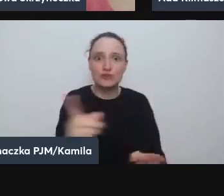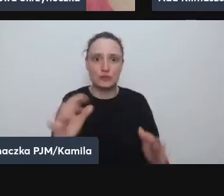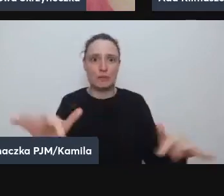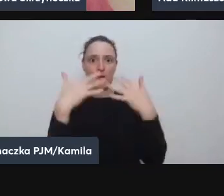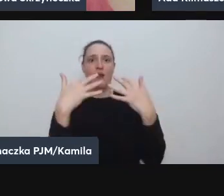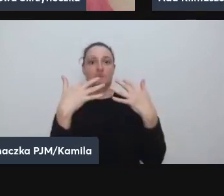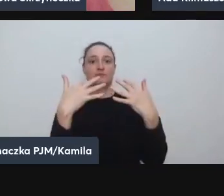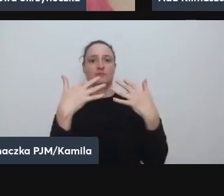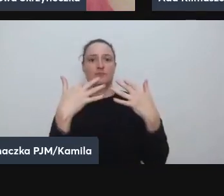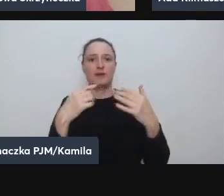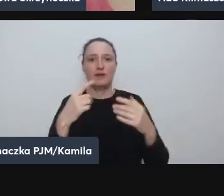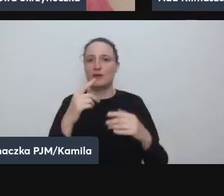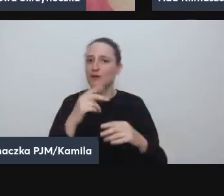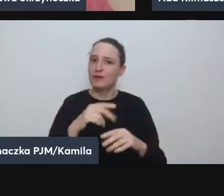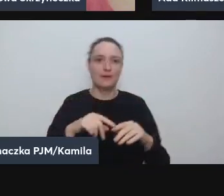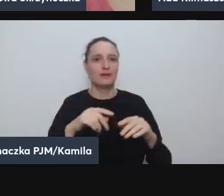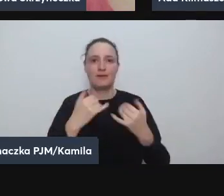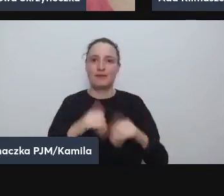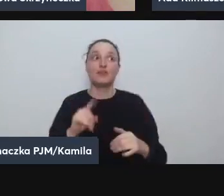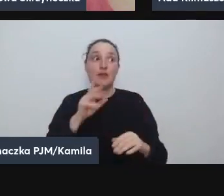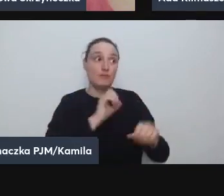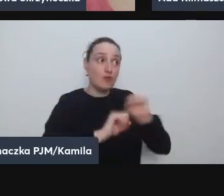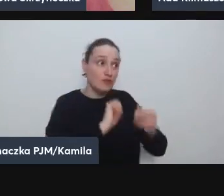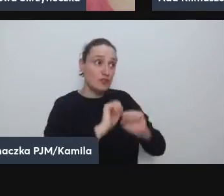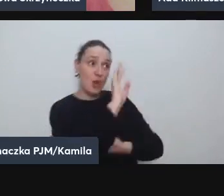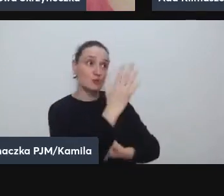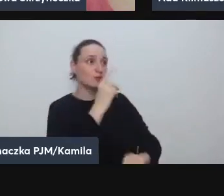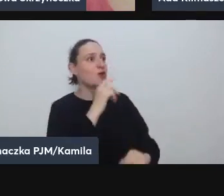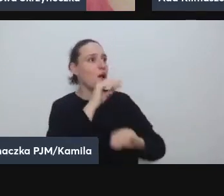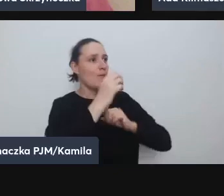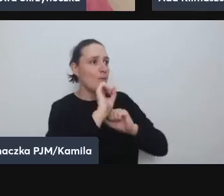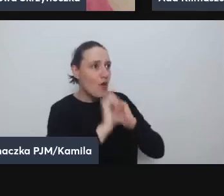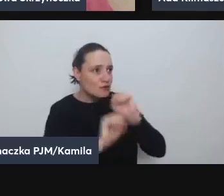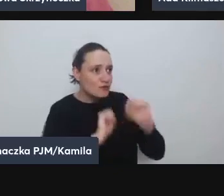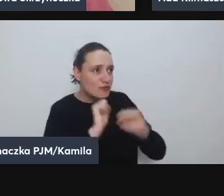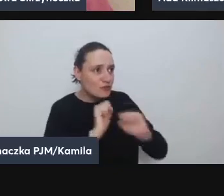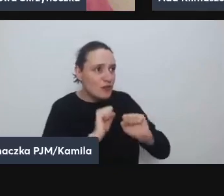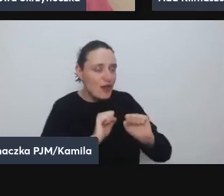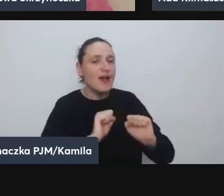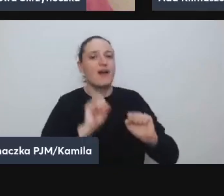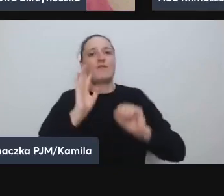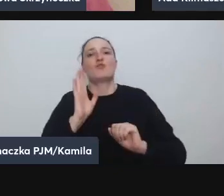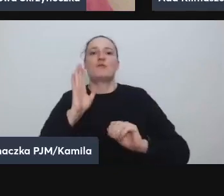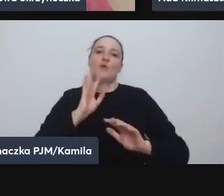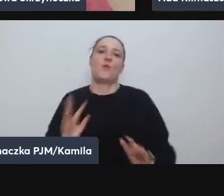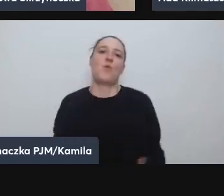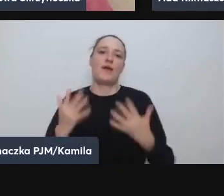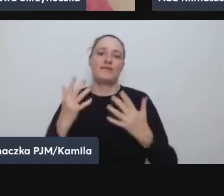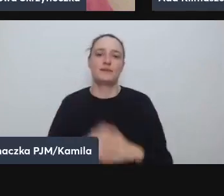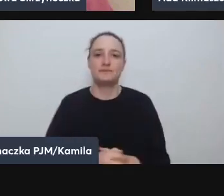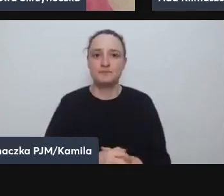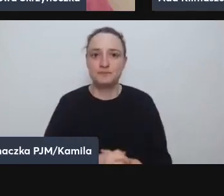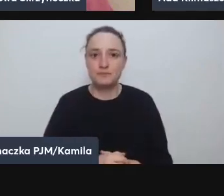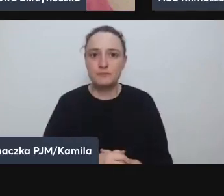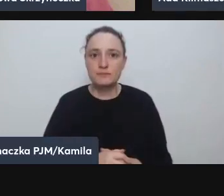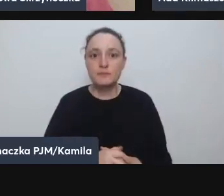że warto sobie właśnie poćwiczyć, bo to nam może potem ułatwić. Ja mam też w kontrakcie taką jedną zasadę, która jest właściwie dosyć nieszkolna, no